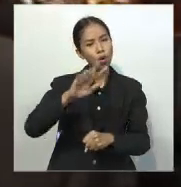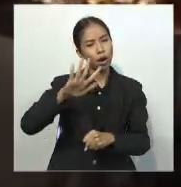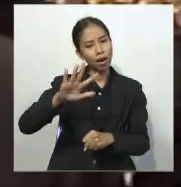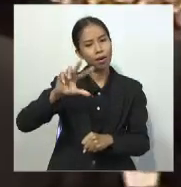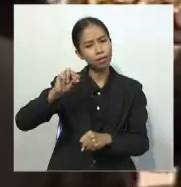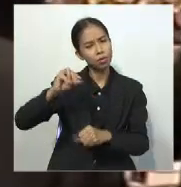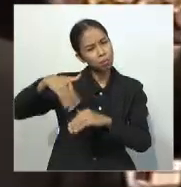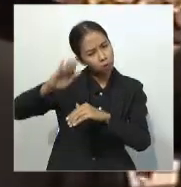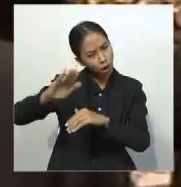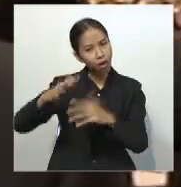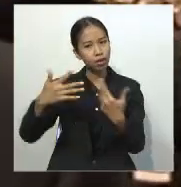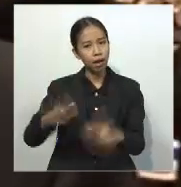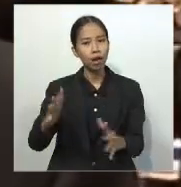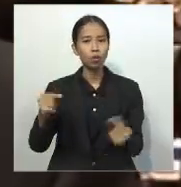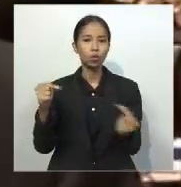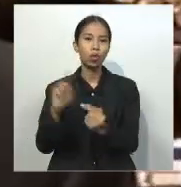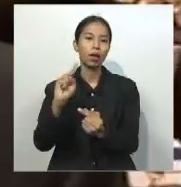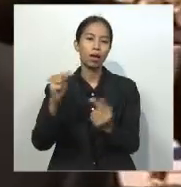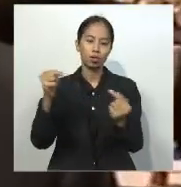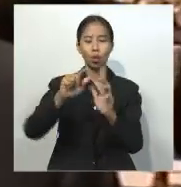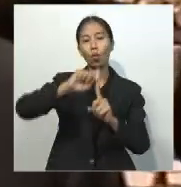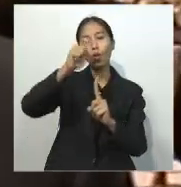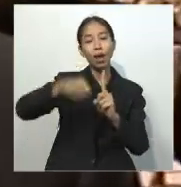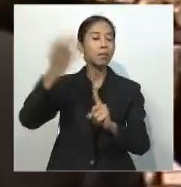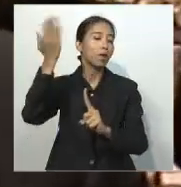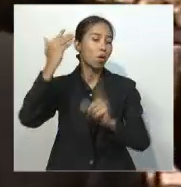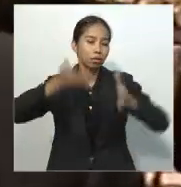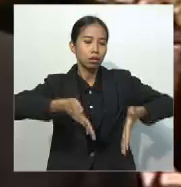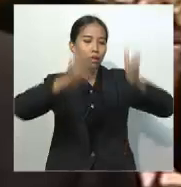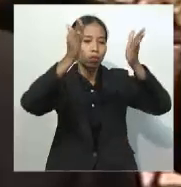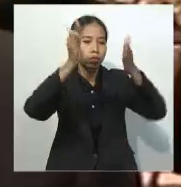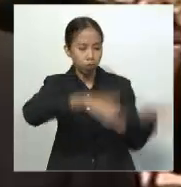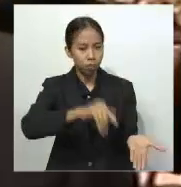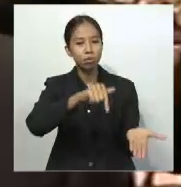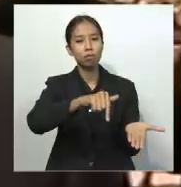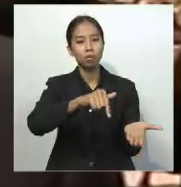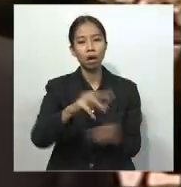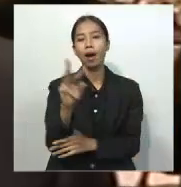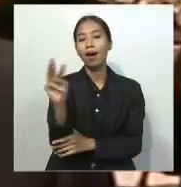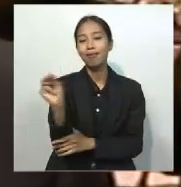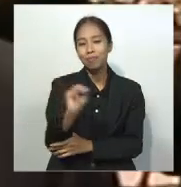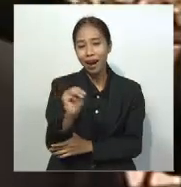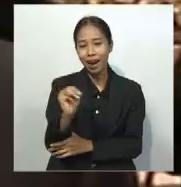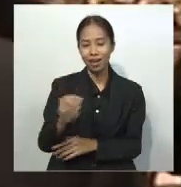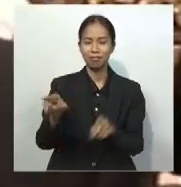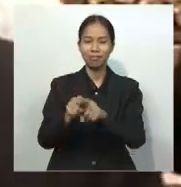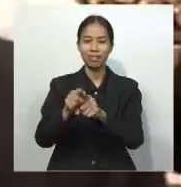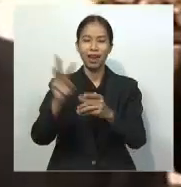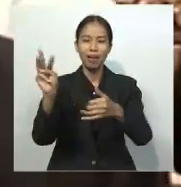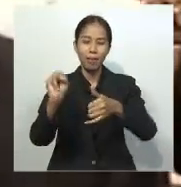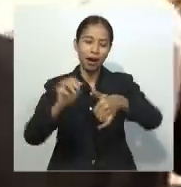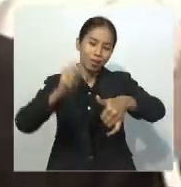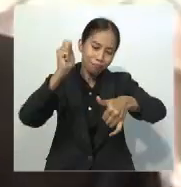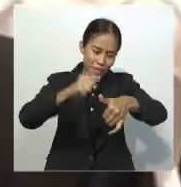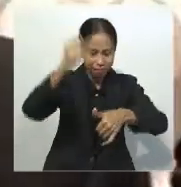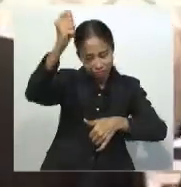ที่จะมีเหตุการณ์ที่ว่าตึกที่โคราชถล่มนะฮะท่านใช้ไม้อันนี้เป็นที่ไปใช้เคาะศีรษะลูกศิษย์ลูก